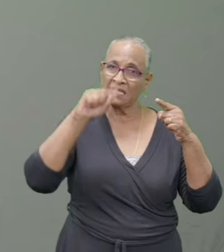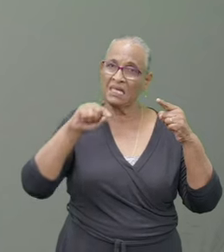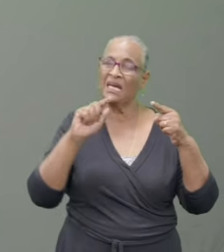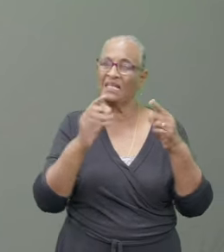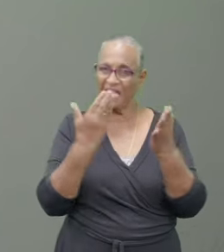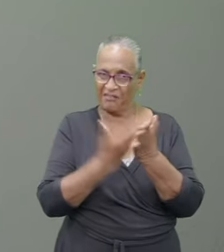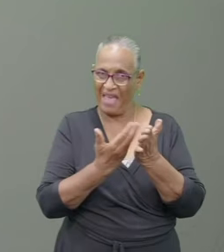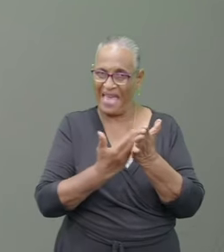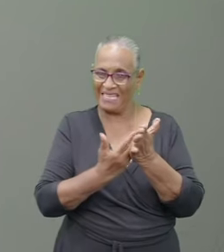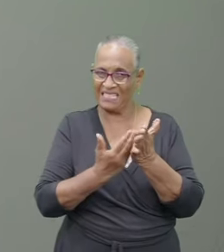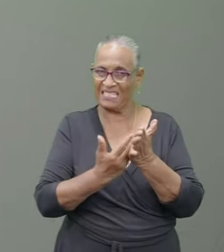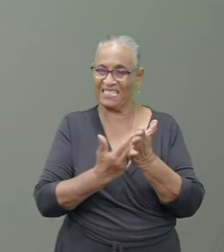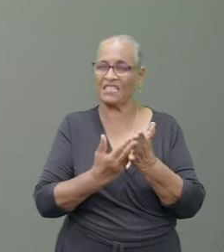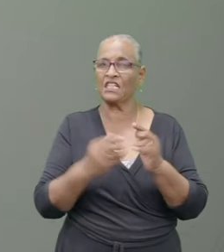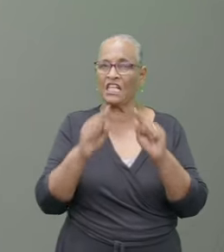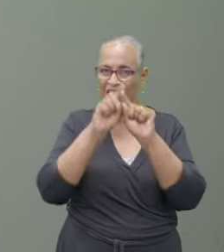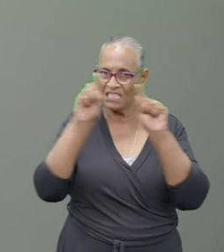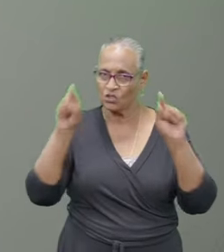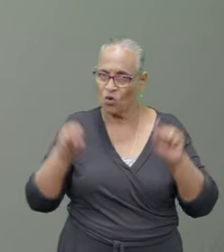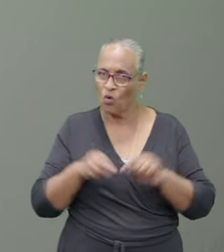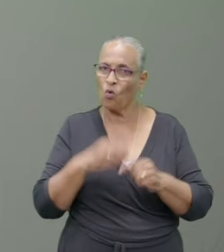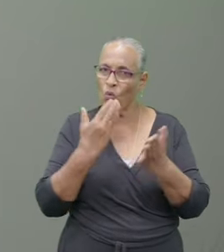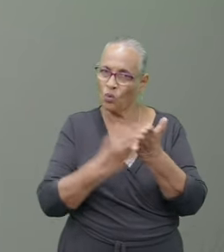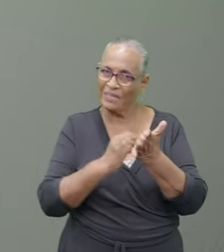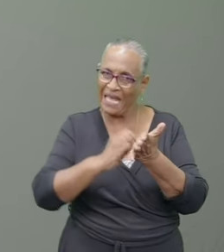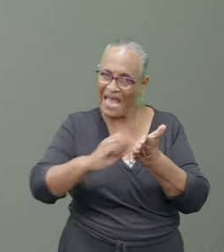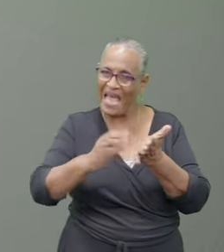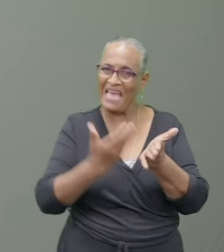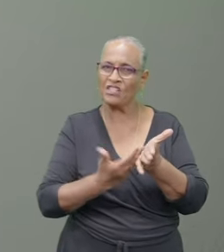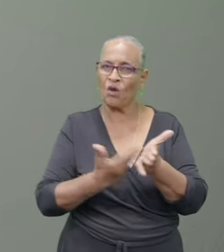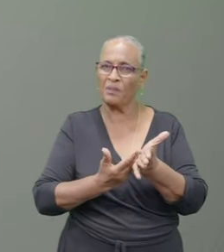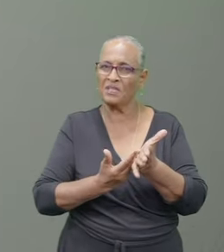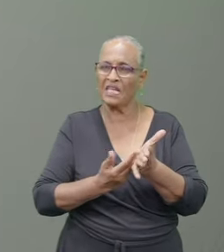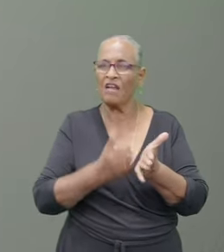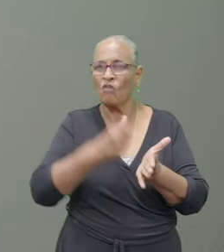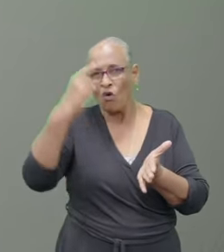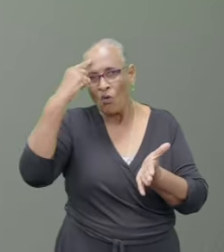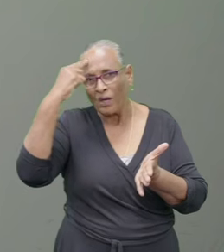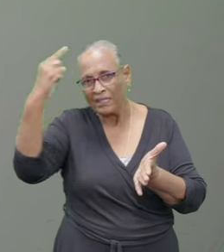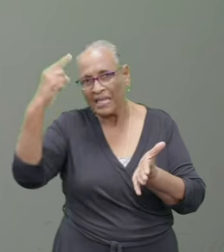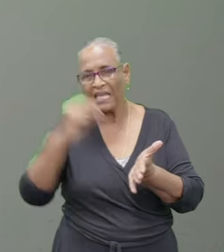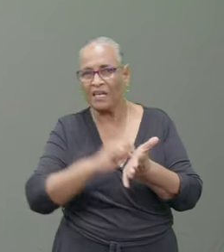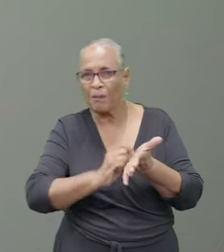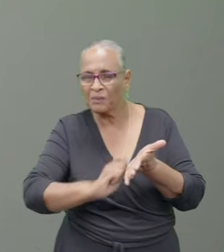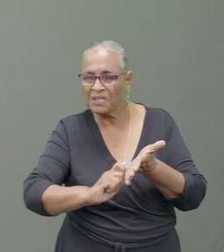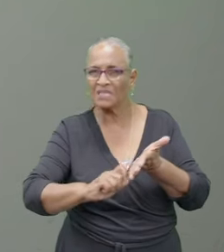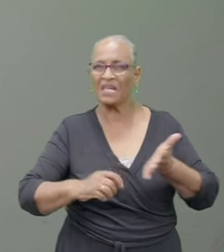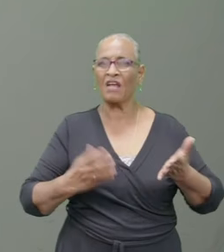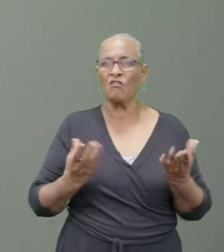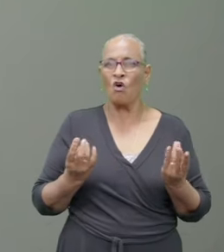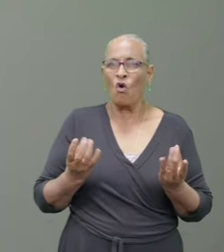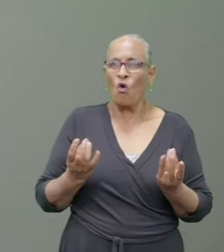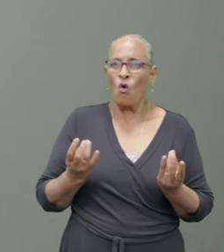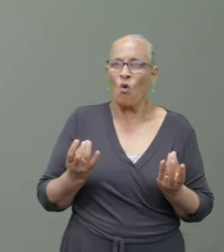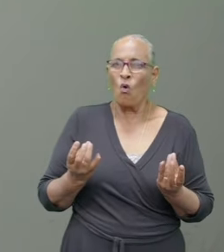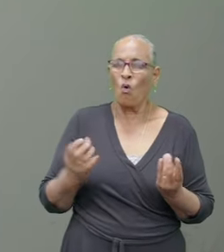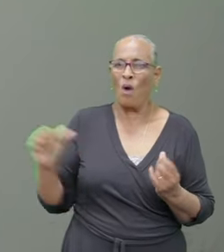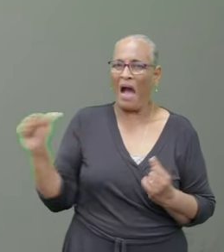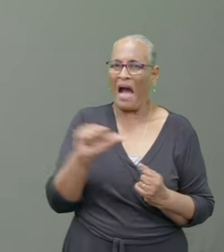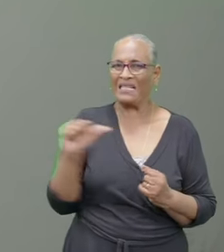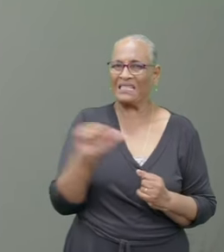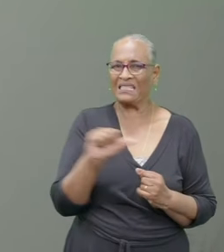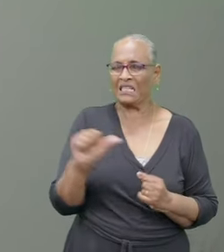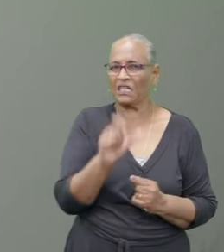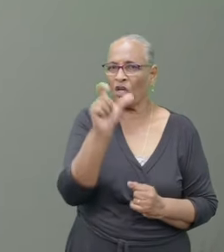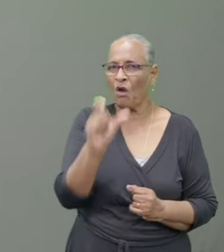goed vastgelegd. Er is ook goed over nagedacht. Hoe voorkomen we dat, dat niet andere personen die niet